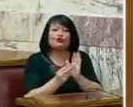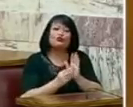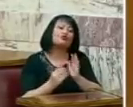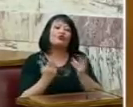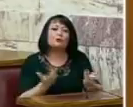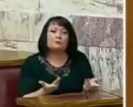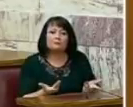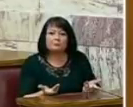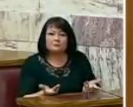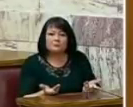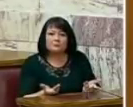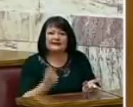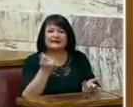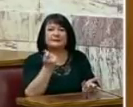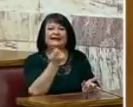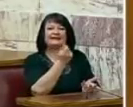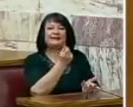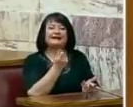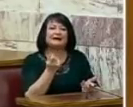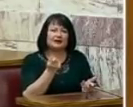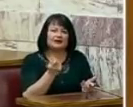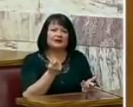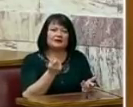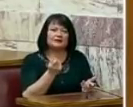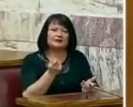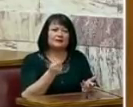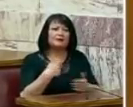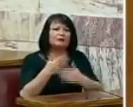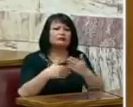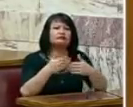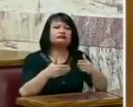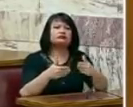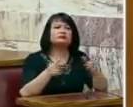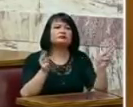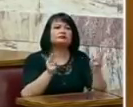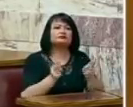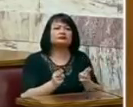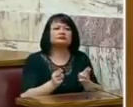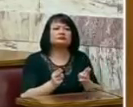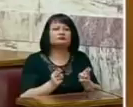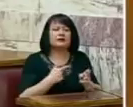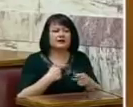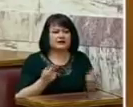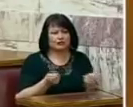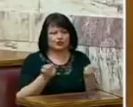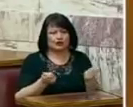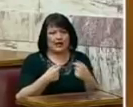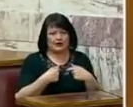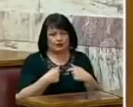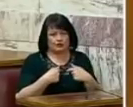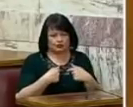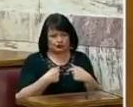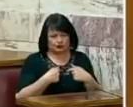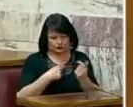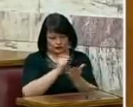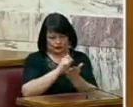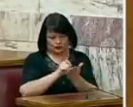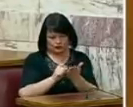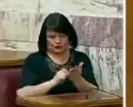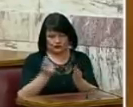πάρει ασφαλιστική τιμή και αρχίζουν να αποζημιώνονται. Και για να το κάνω αυτό, για να το κάνω αυτό, να είχα